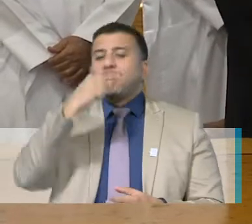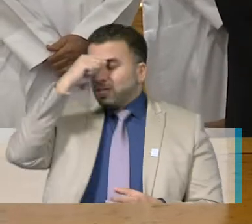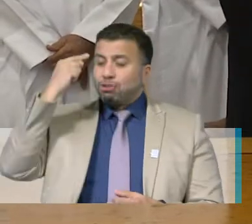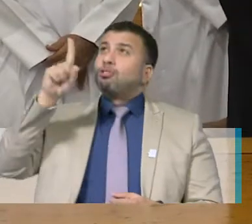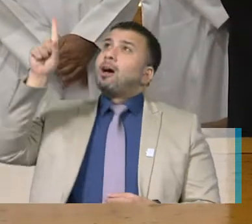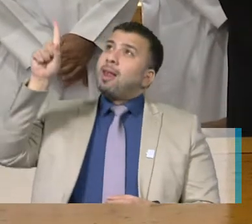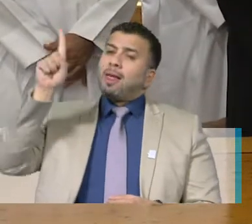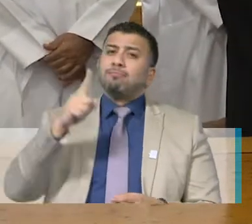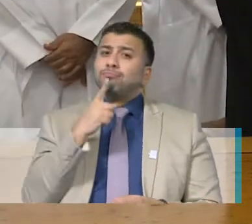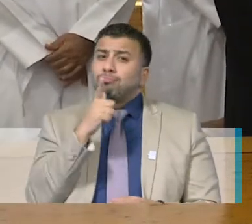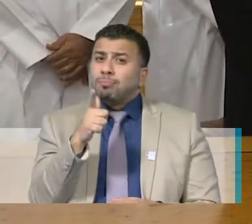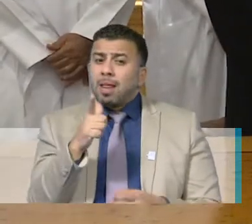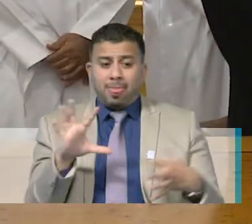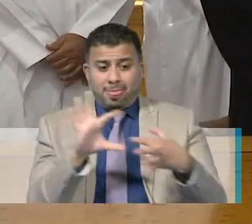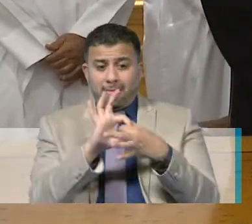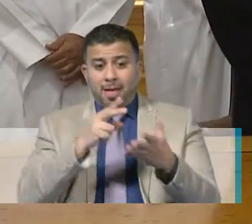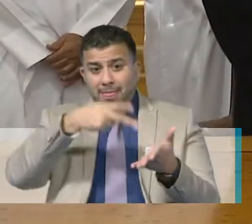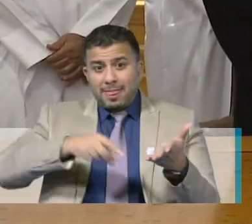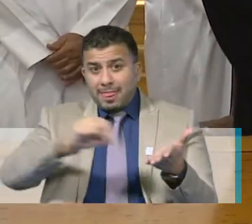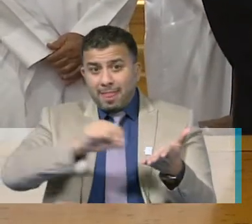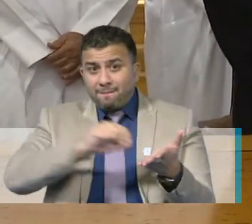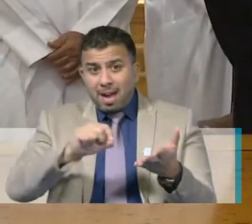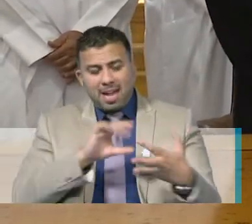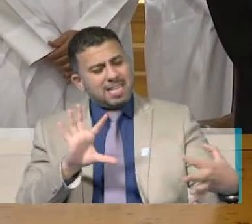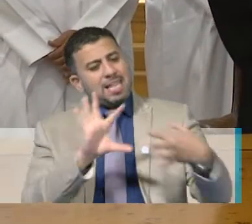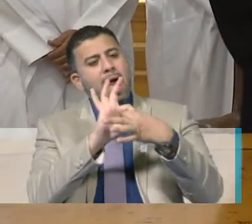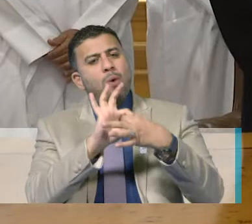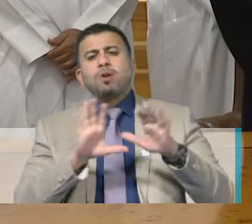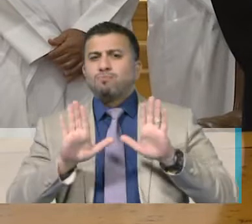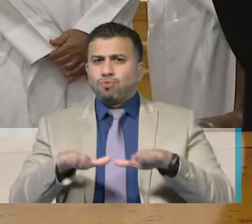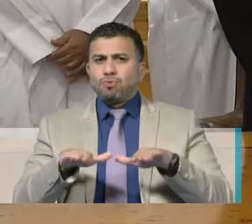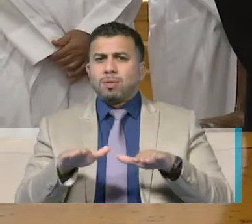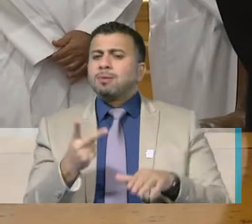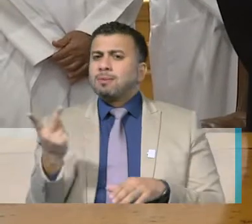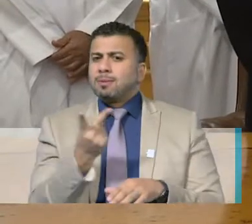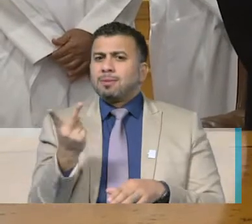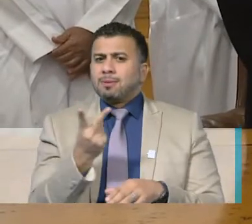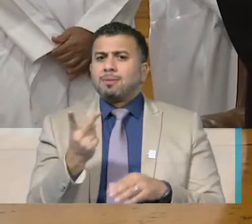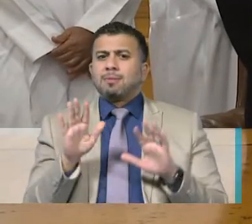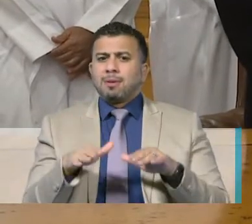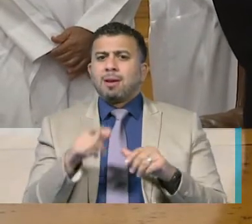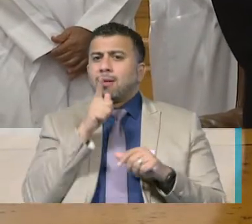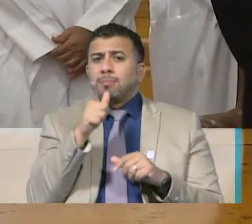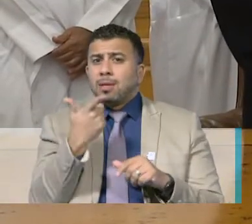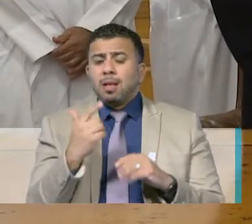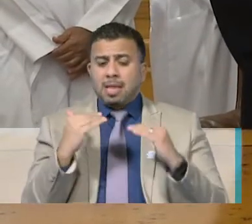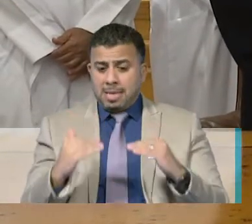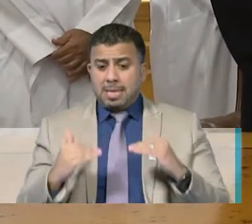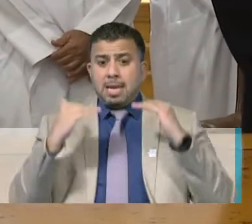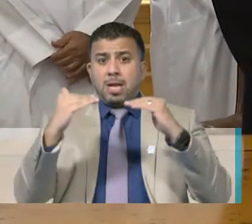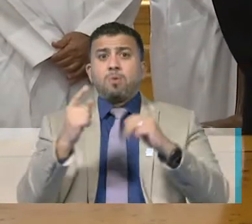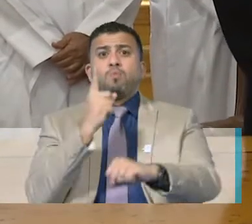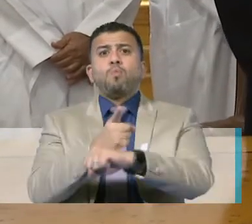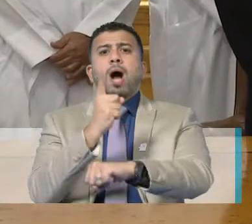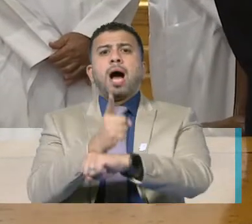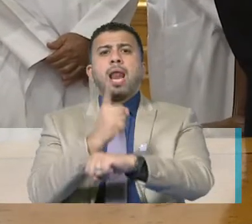أن هذه الاتفاقية تساعد على التعاون الموجود الذي بدأ فعلا، وهو تأهيل